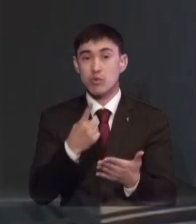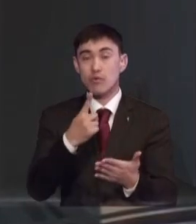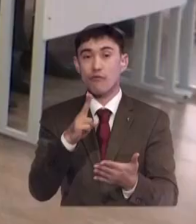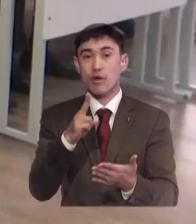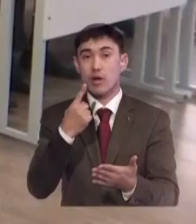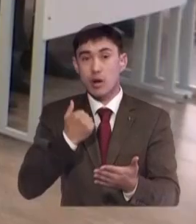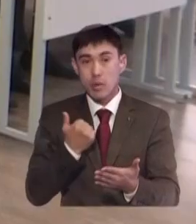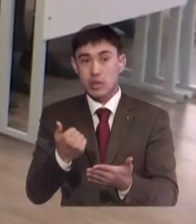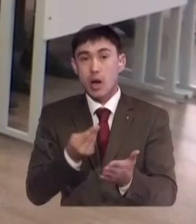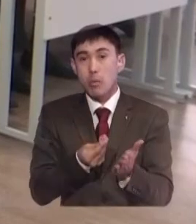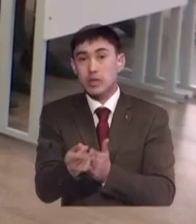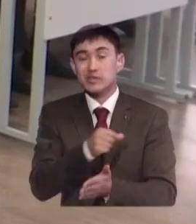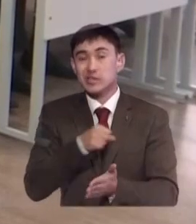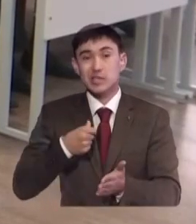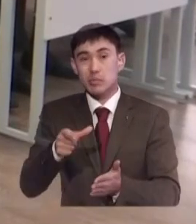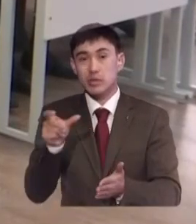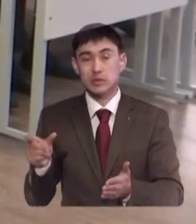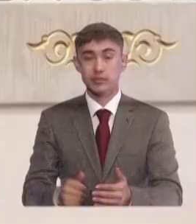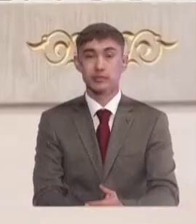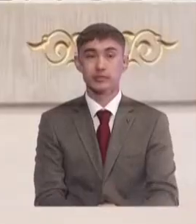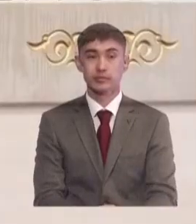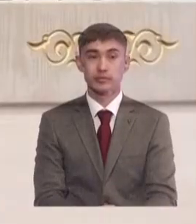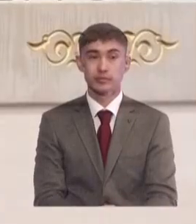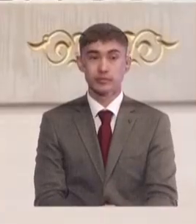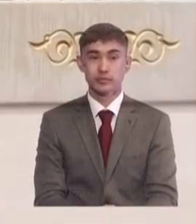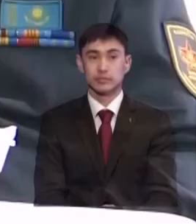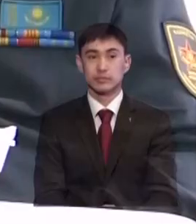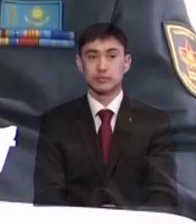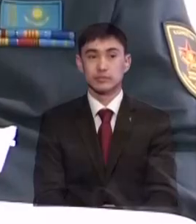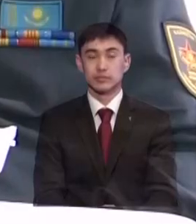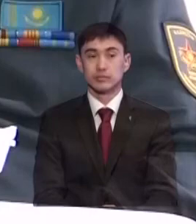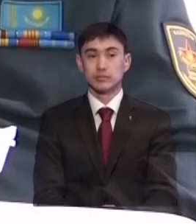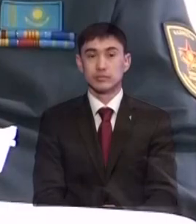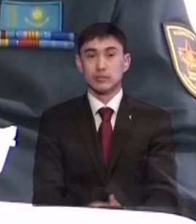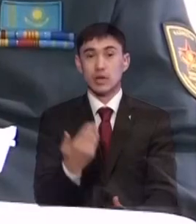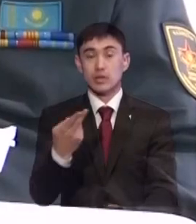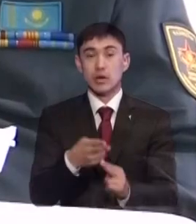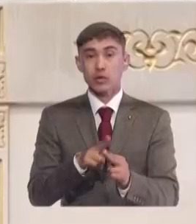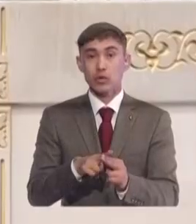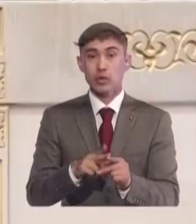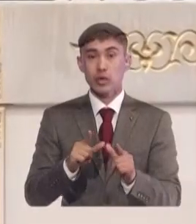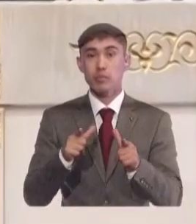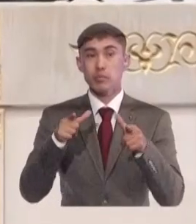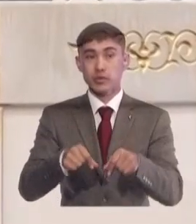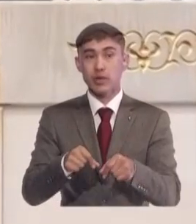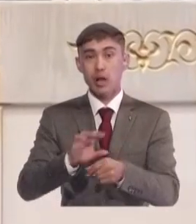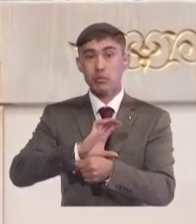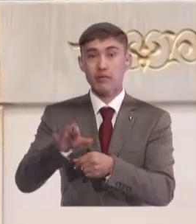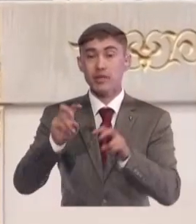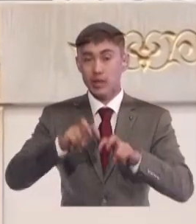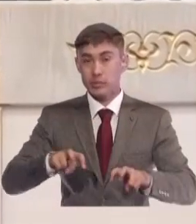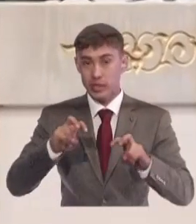военкоматы, приходится оплачивать самим новобранцам. Те, которые представители, которые прибывают, их отправляют на